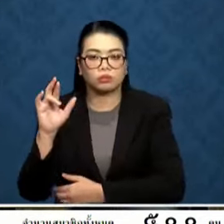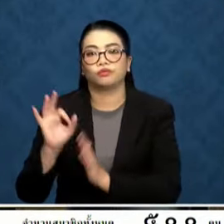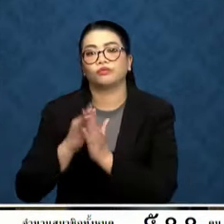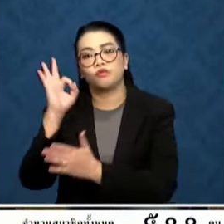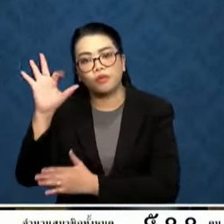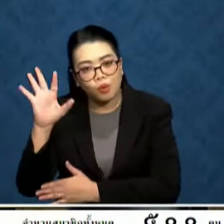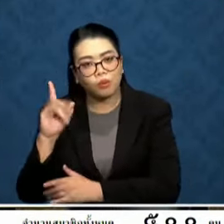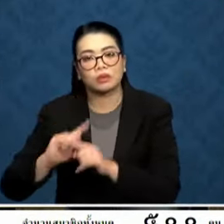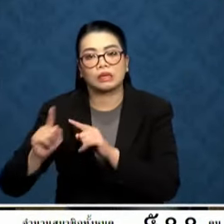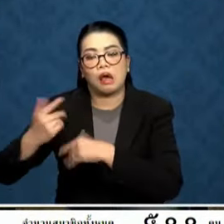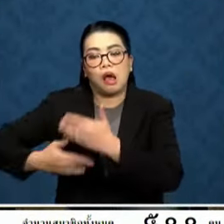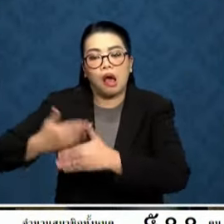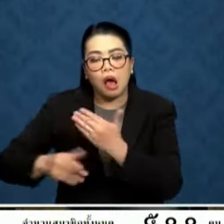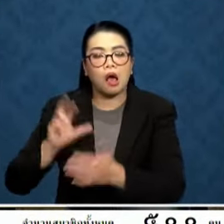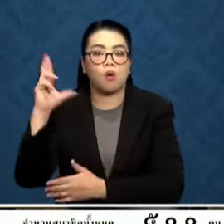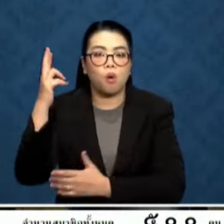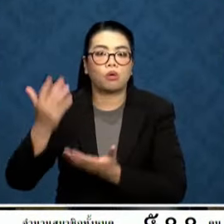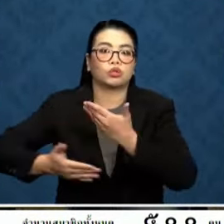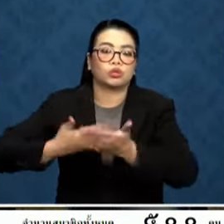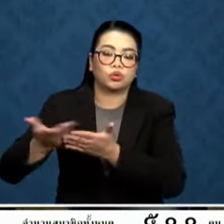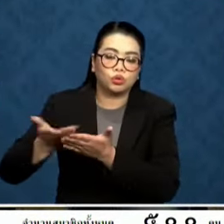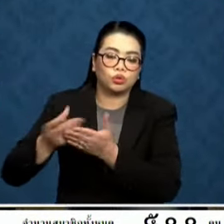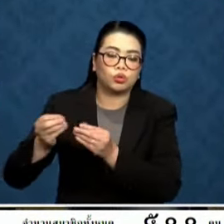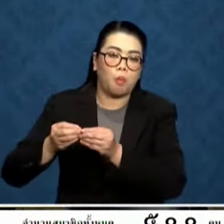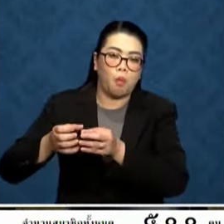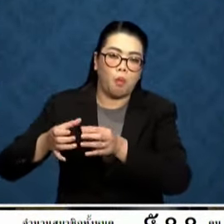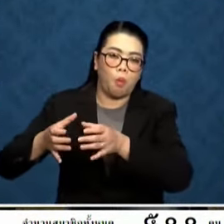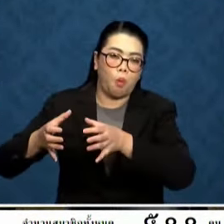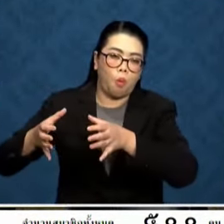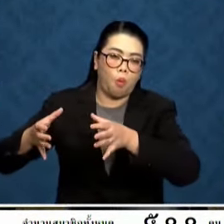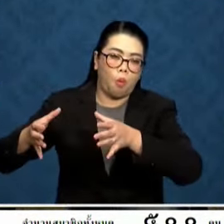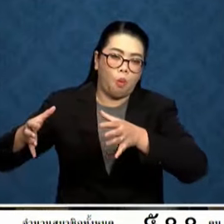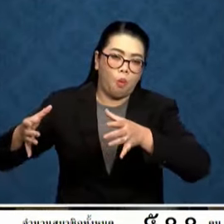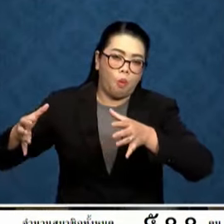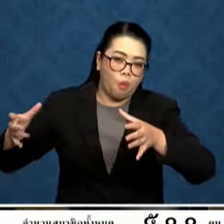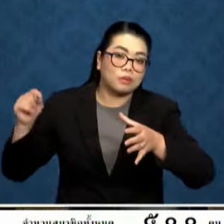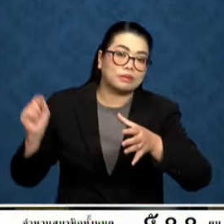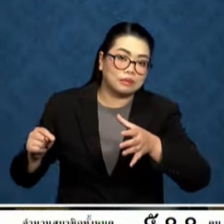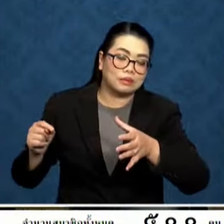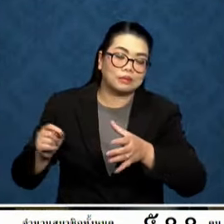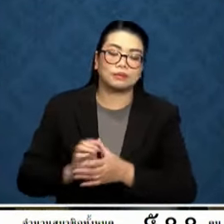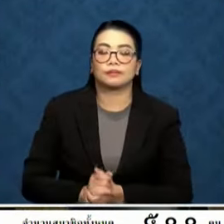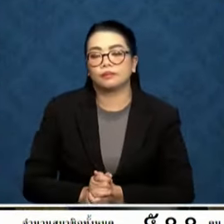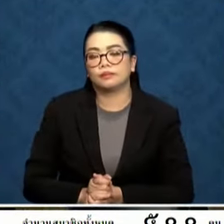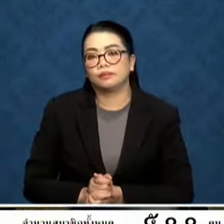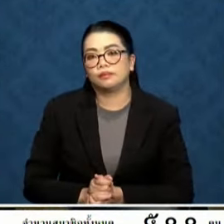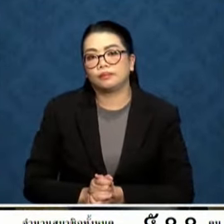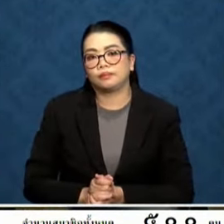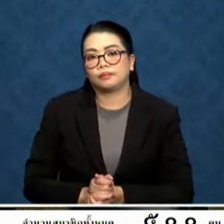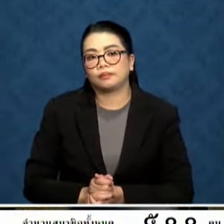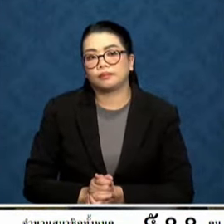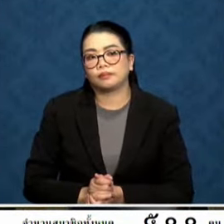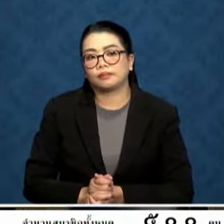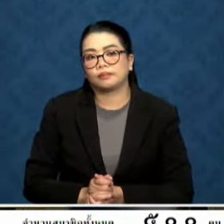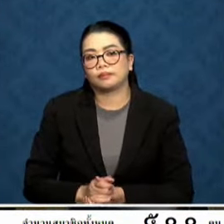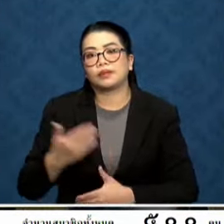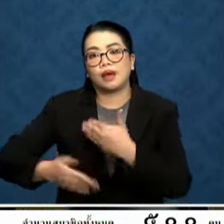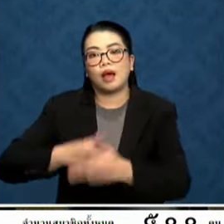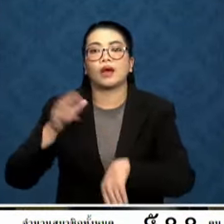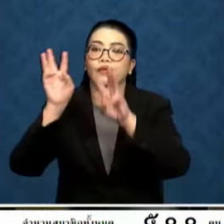ช่องทางการขายที่ซื้อขายที่ขยายตัวกันอย่างต่อเนื่องขึ้นขึเรื่อยๆอยู่แล้วนะครับในปี